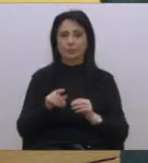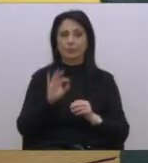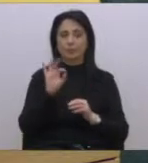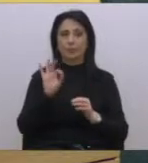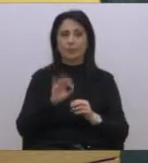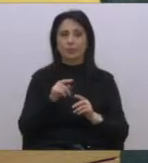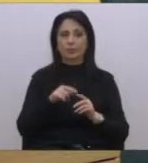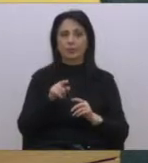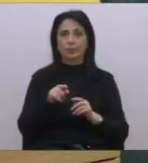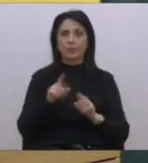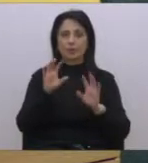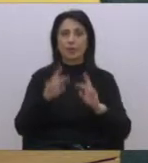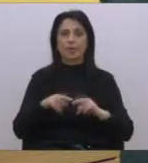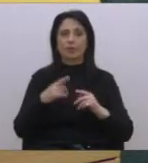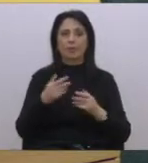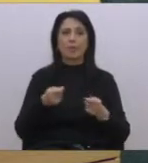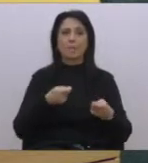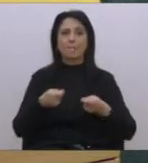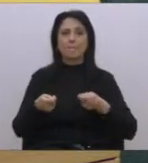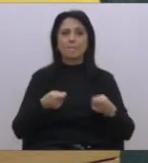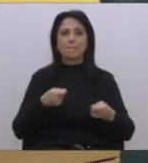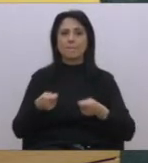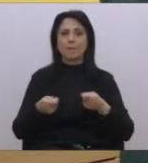proiect, scanuși, heba, martuli,